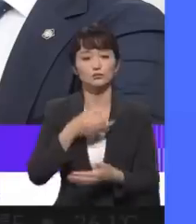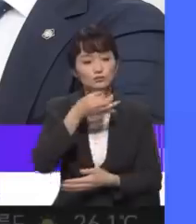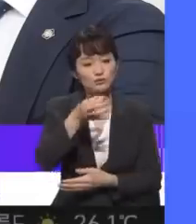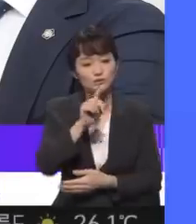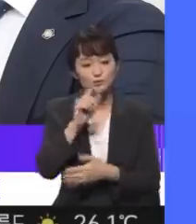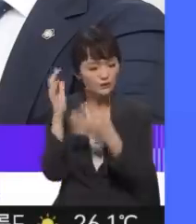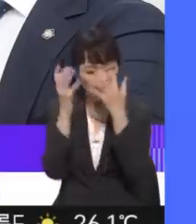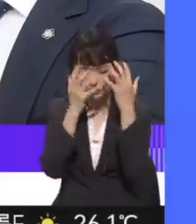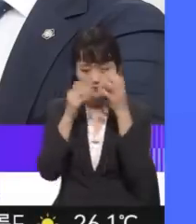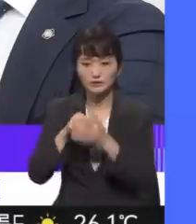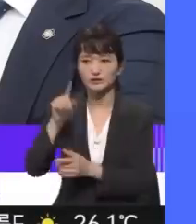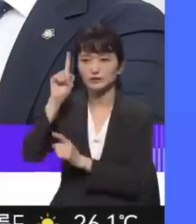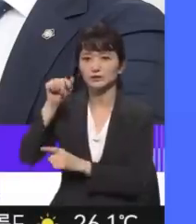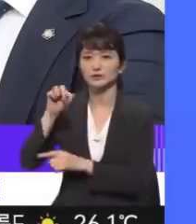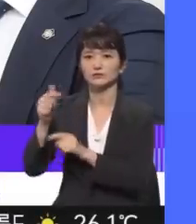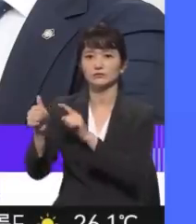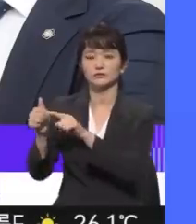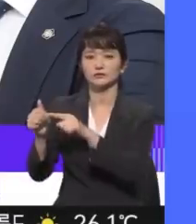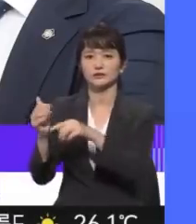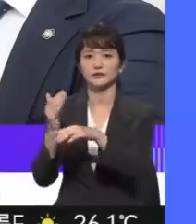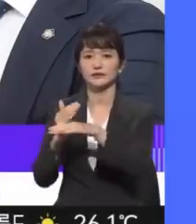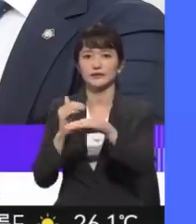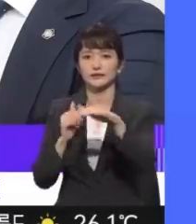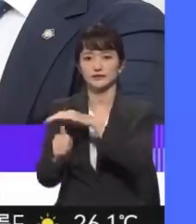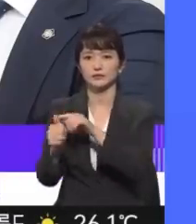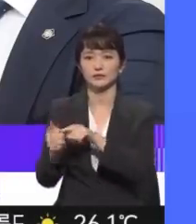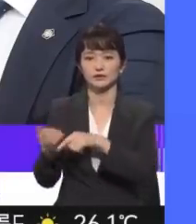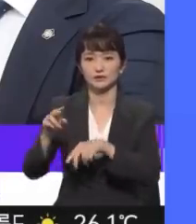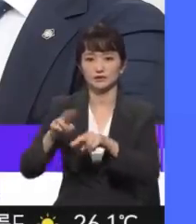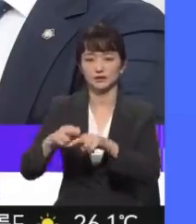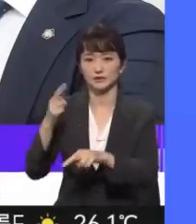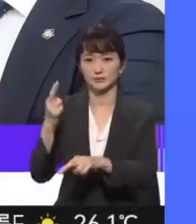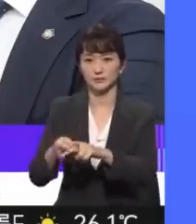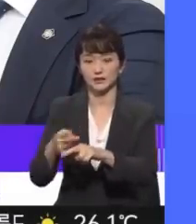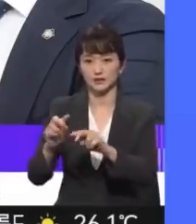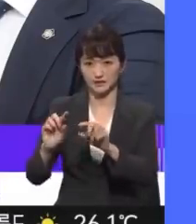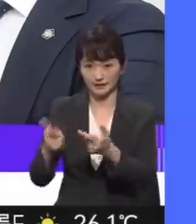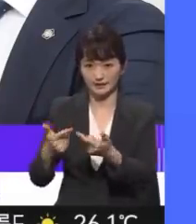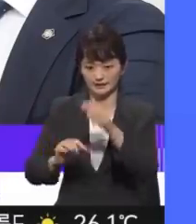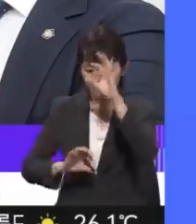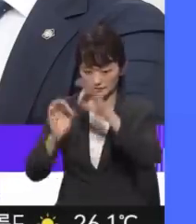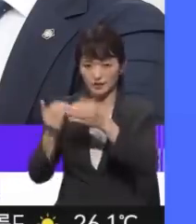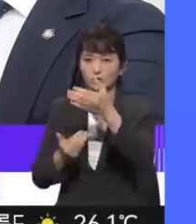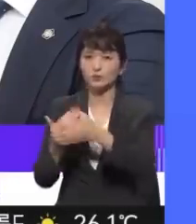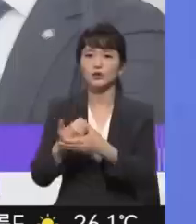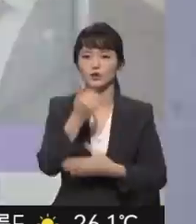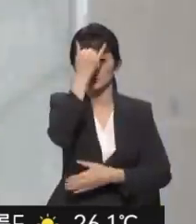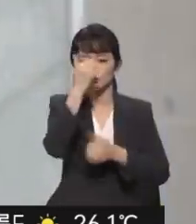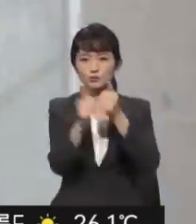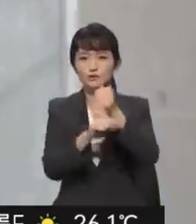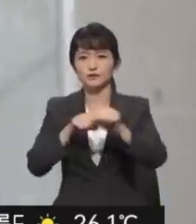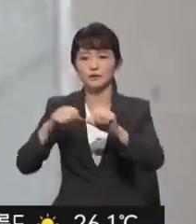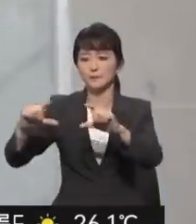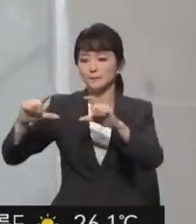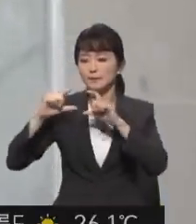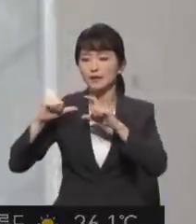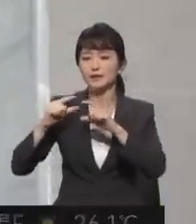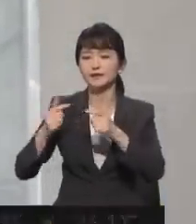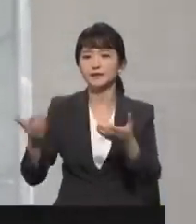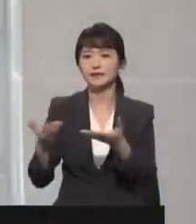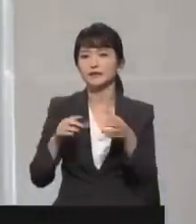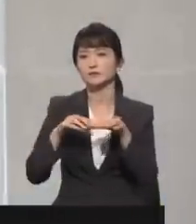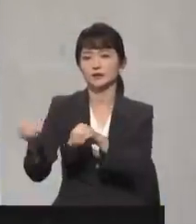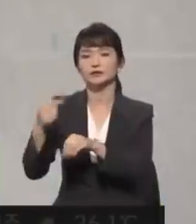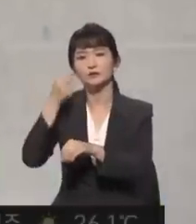모이를 억대 표도 당에 대해 표지만 거리가 아니라 든 사고 상태 아닙니까 울림이 중지 이후에 6개월 동안 박모 가 정지 되어